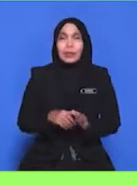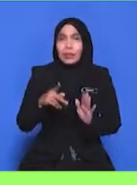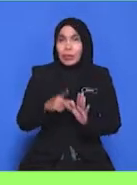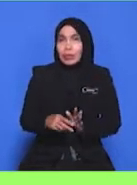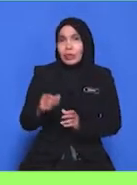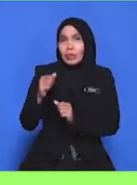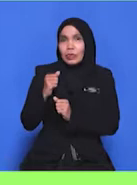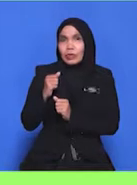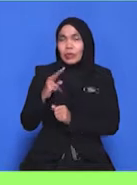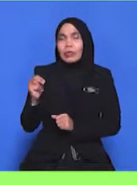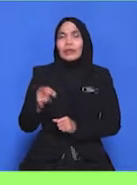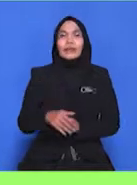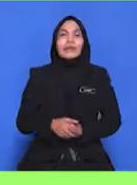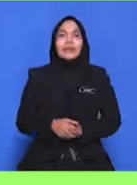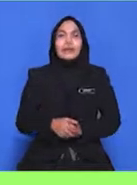aspek ketenteraan.